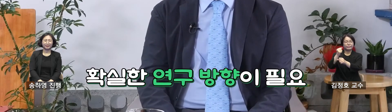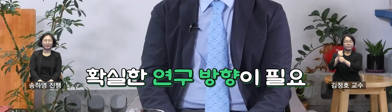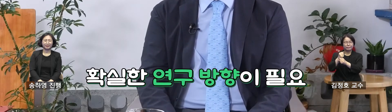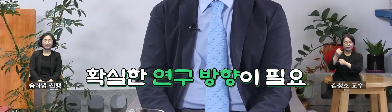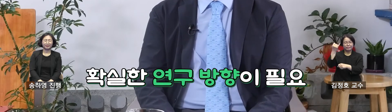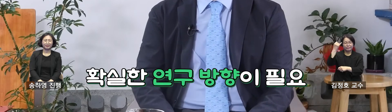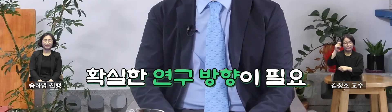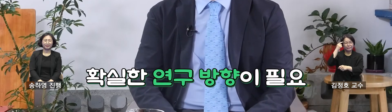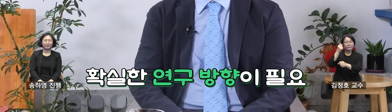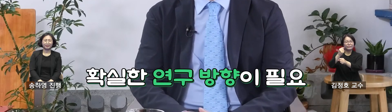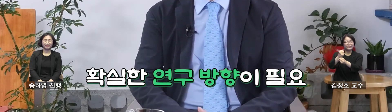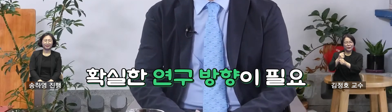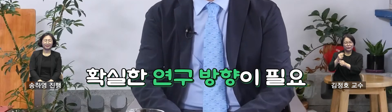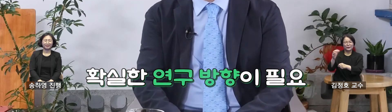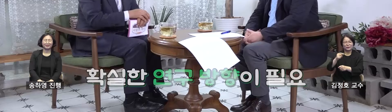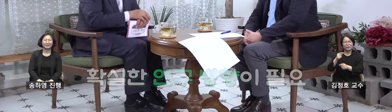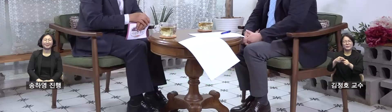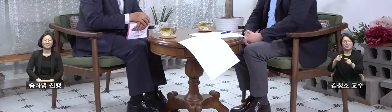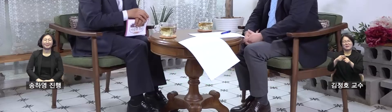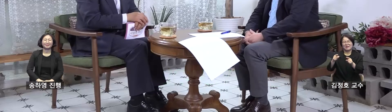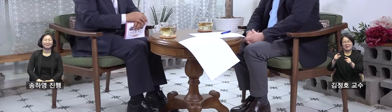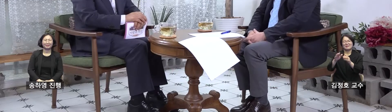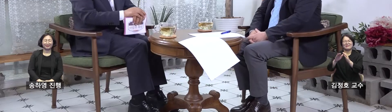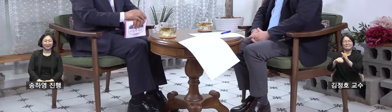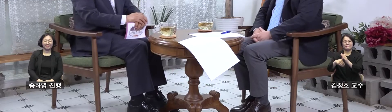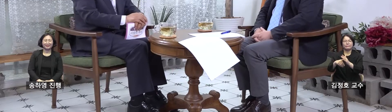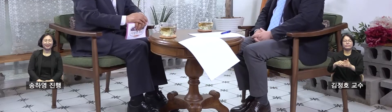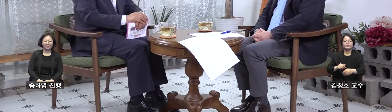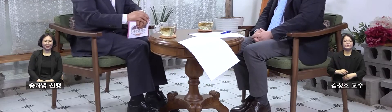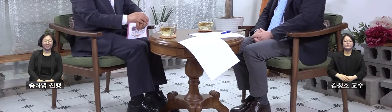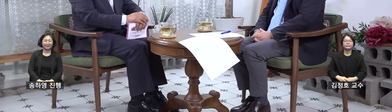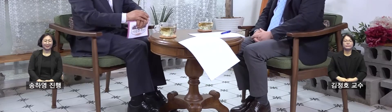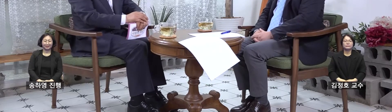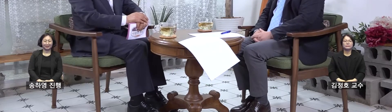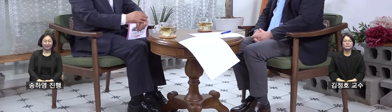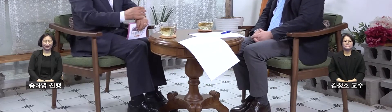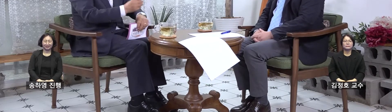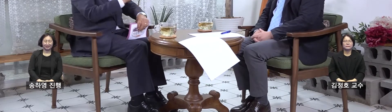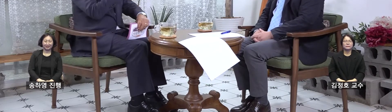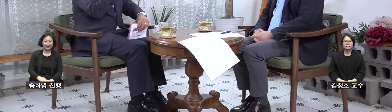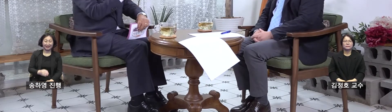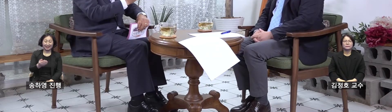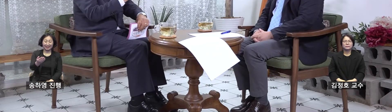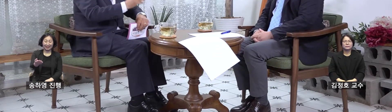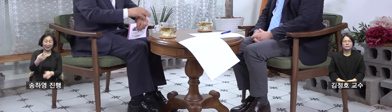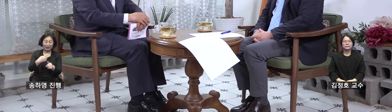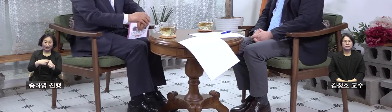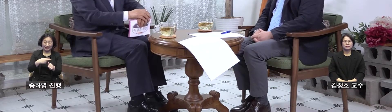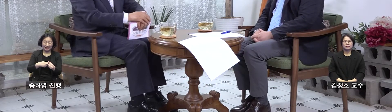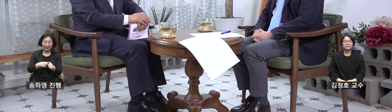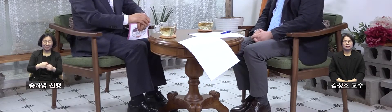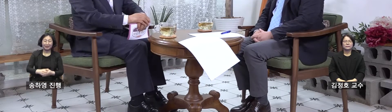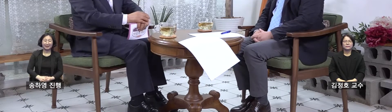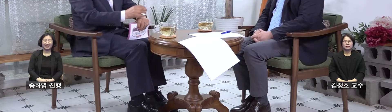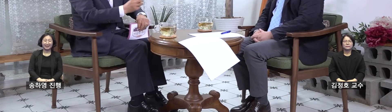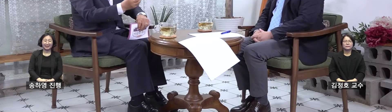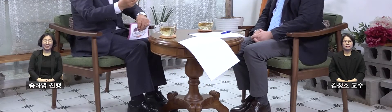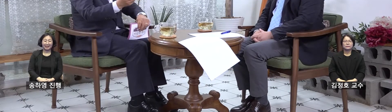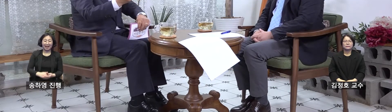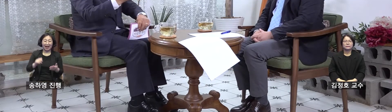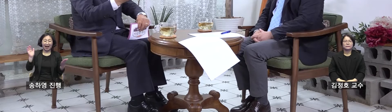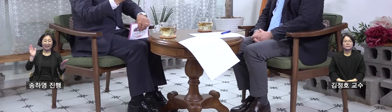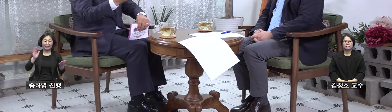창의적인 연구로 평가를 받아야 되는 시대가 됐을 것 같습니다. 교수님은 이제 학생들을 이제